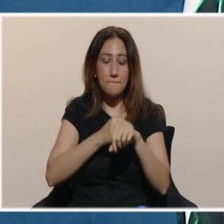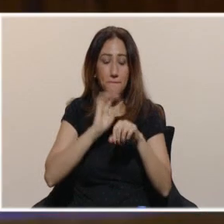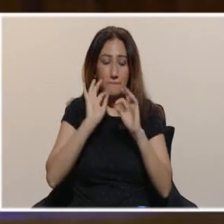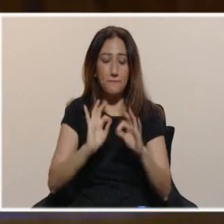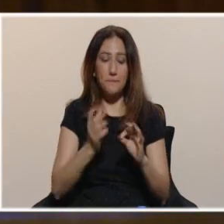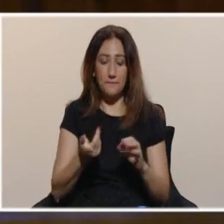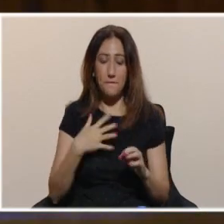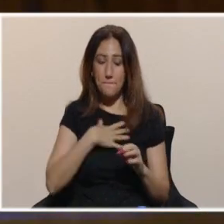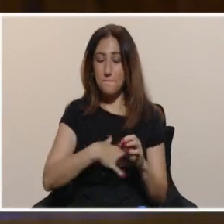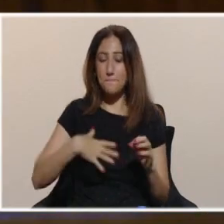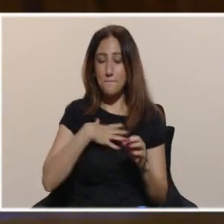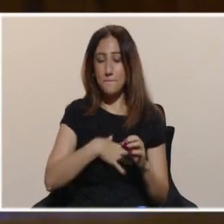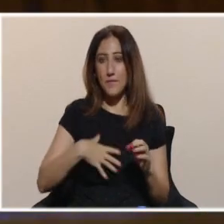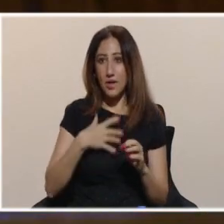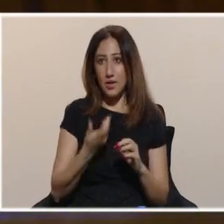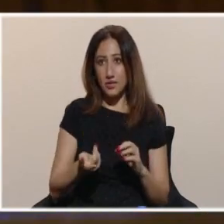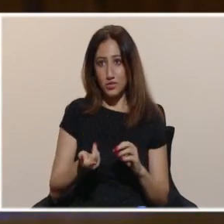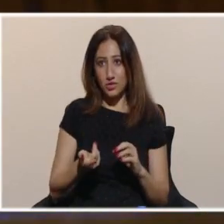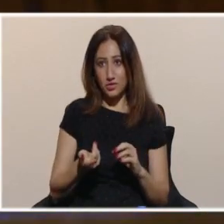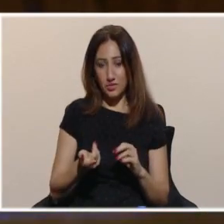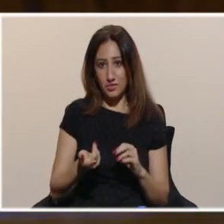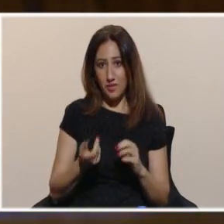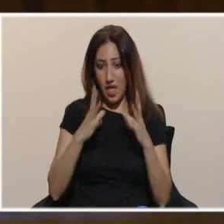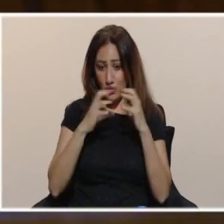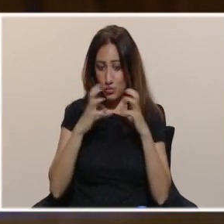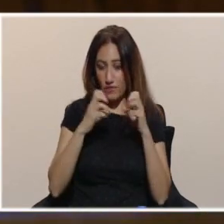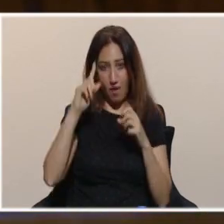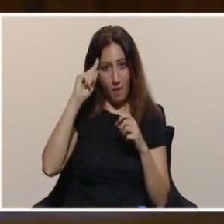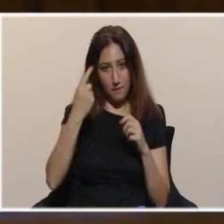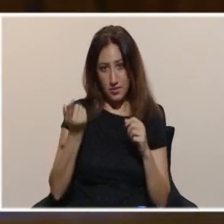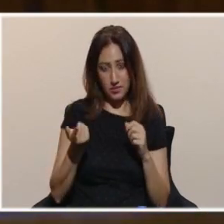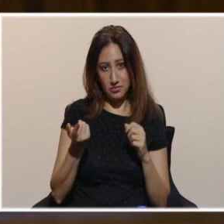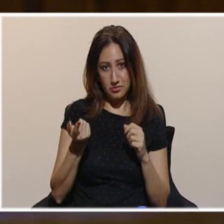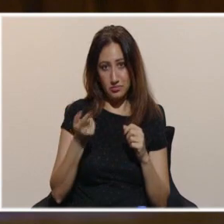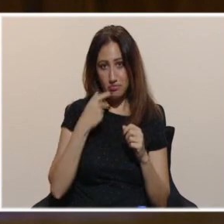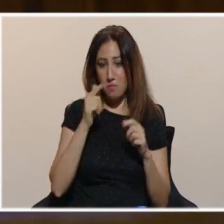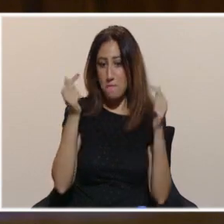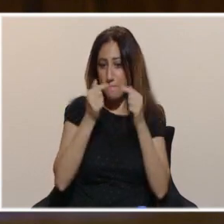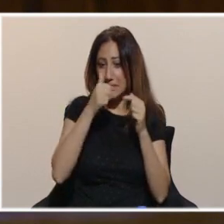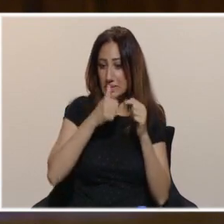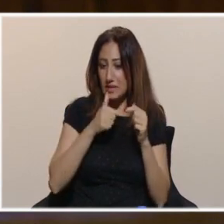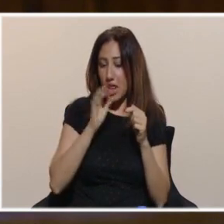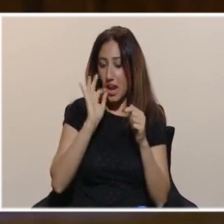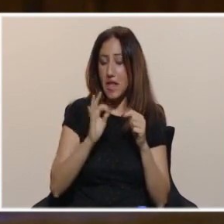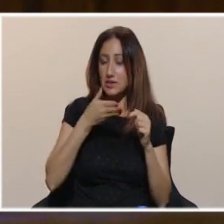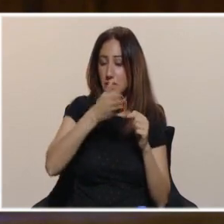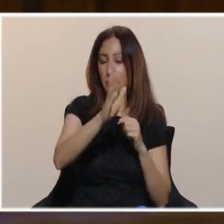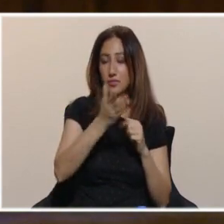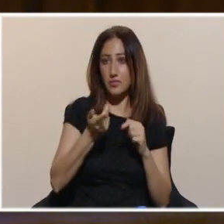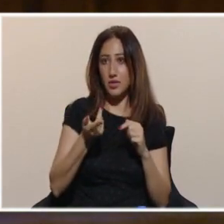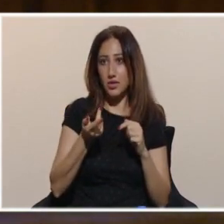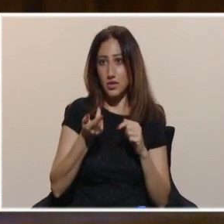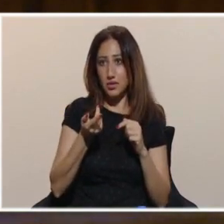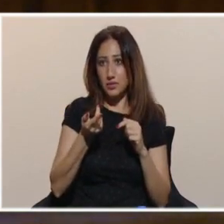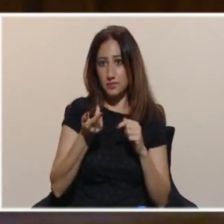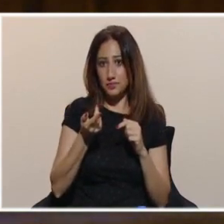يعني مشاعر لا توصف. فانا ما اقدرش اتخيل مهما كان حجم الزعل، انا ما اعرفش حتى انت عملتي ايه